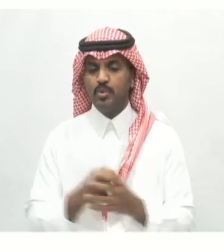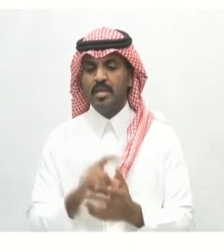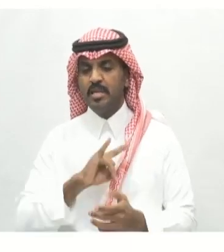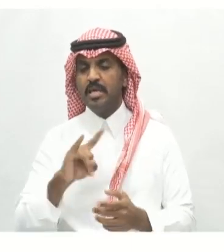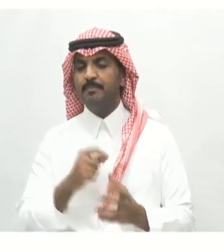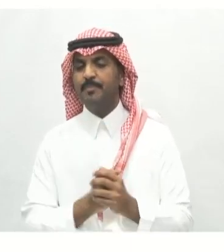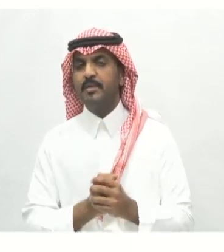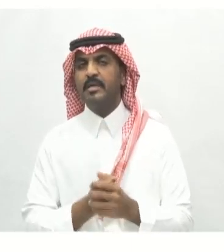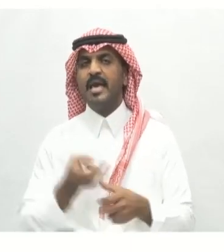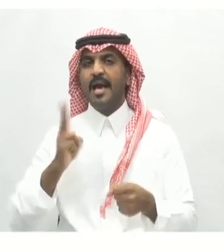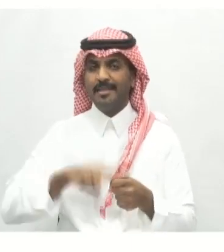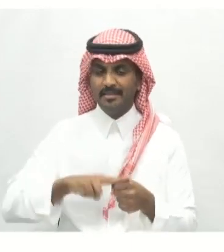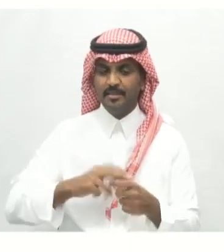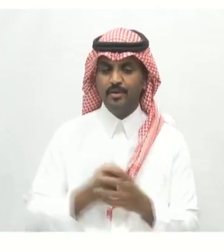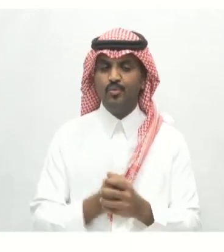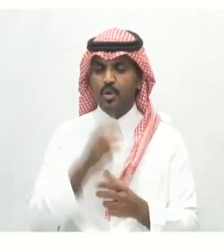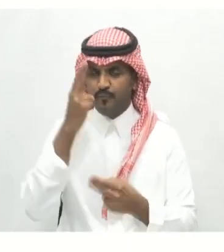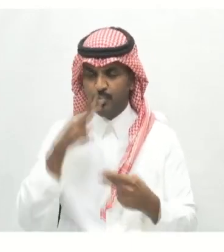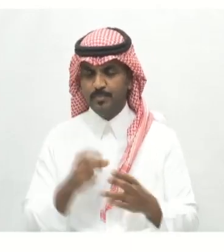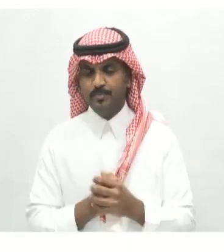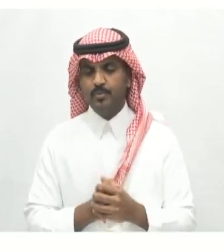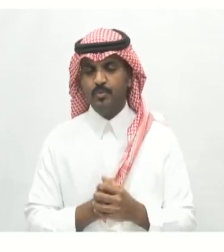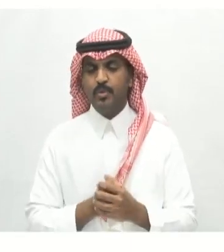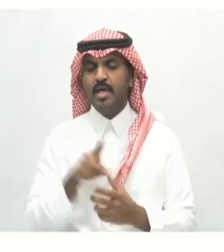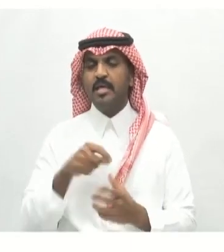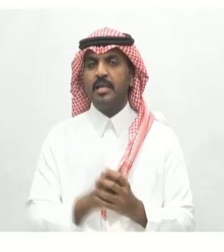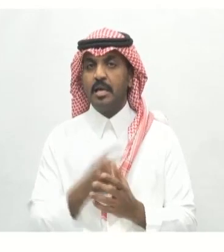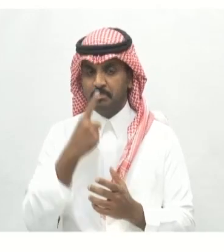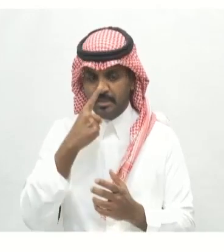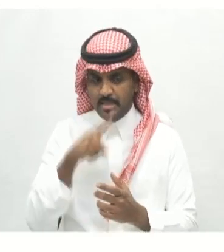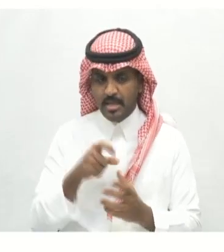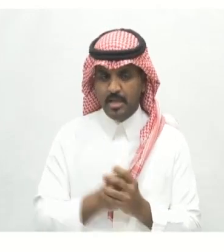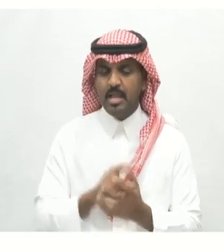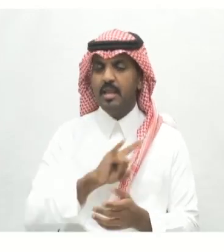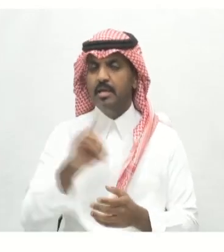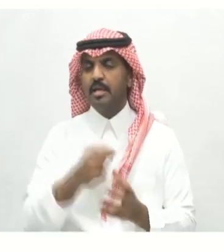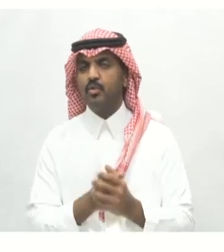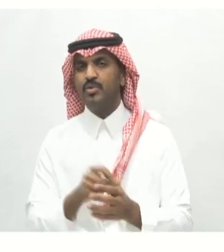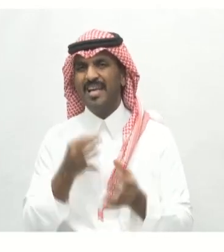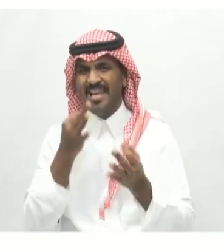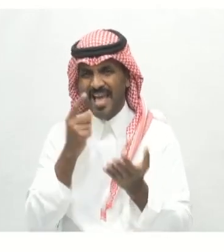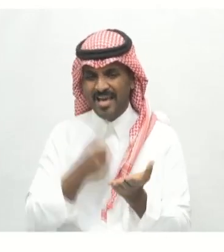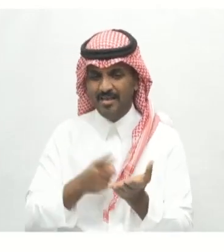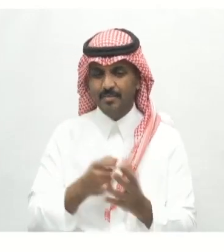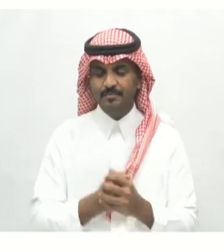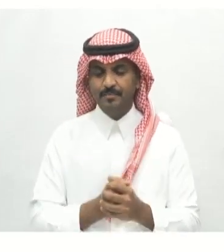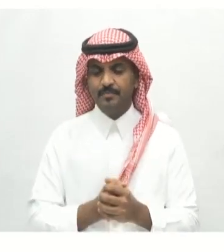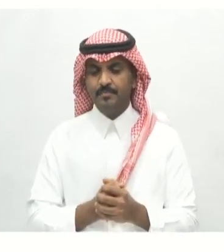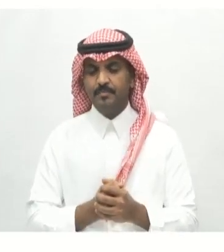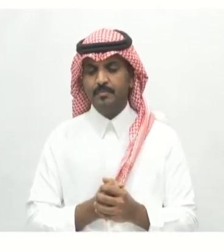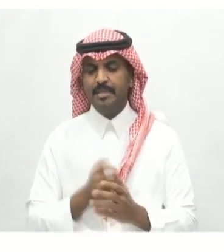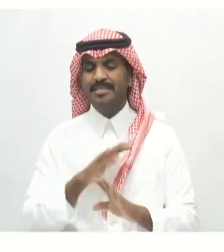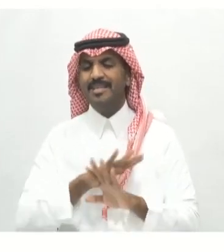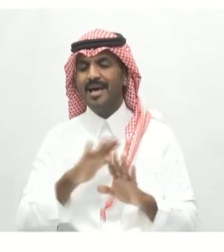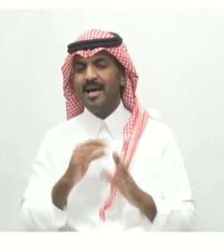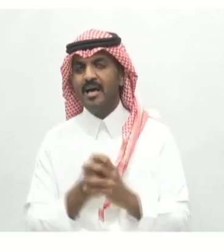يقتضي التكرار والفوريه وذلك ان امتثال النهي لا يكون حقيقه الا